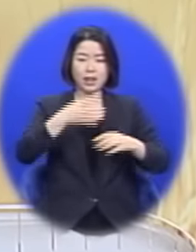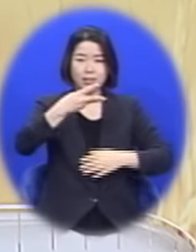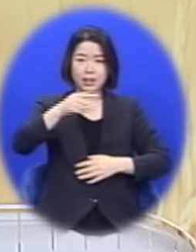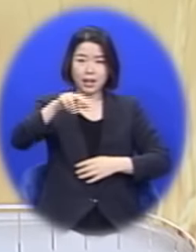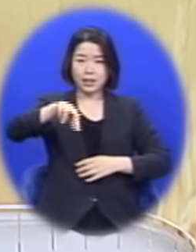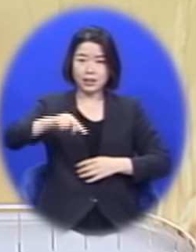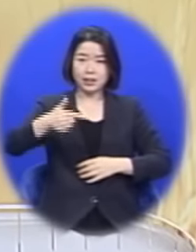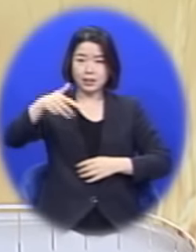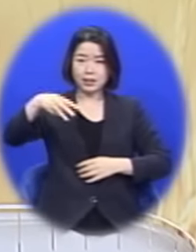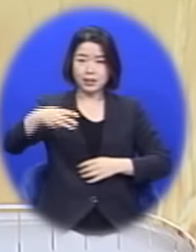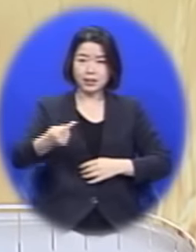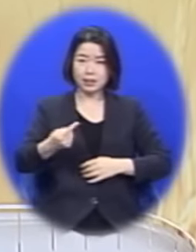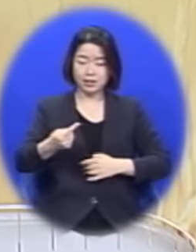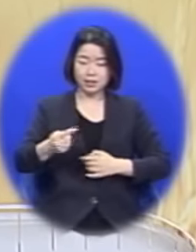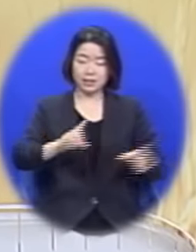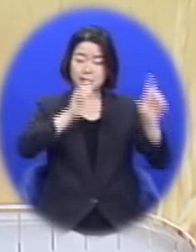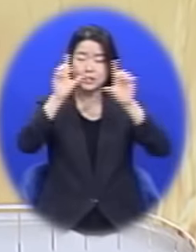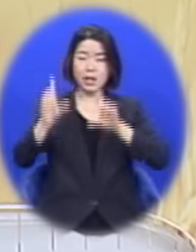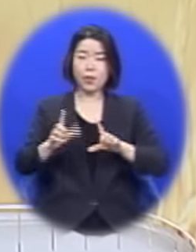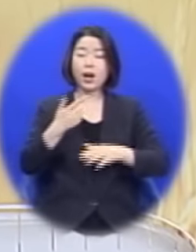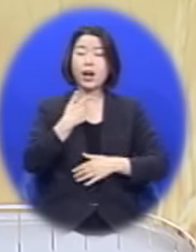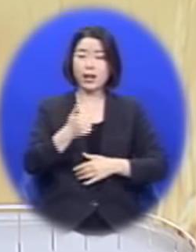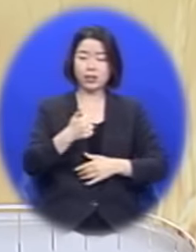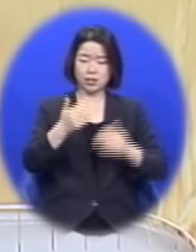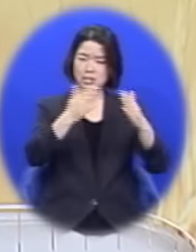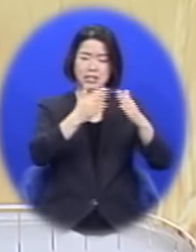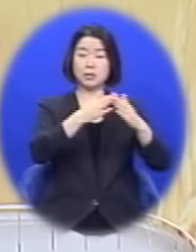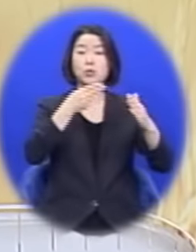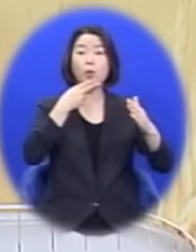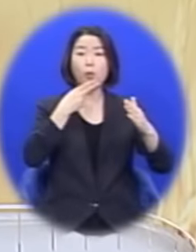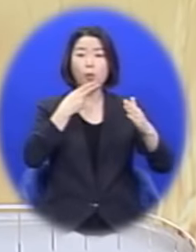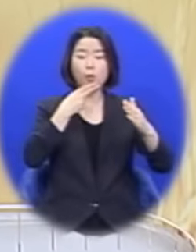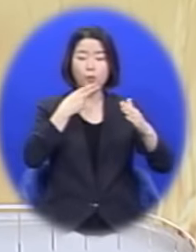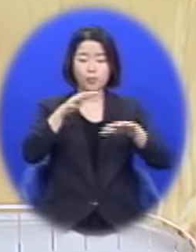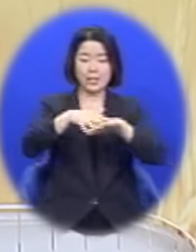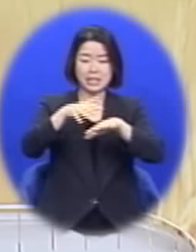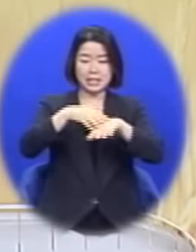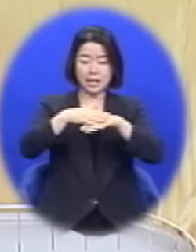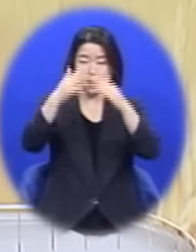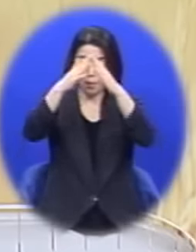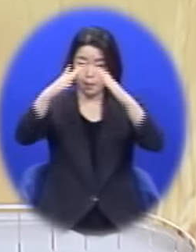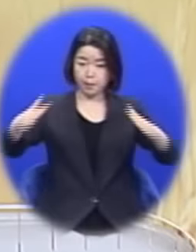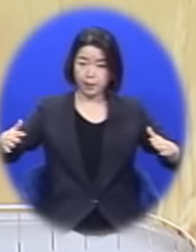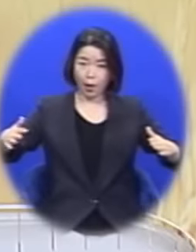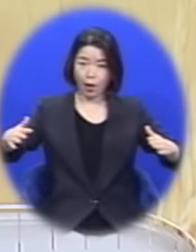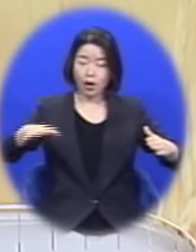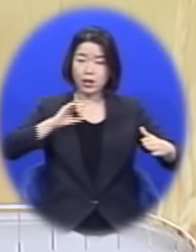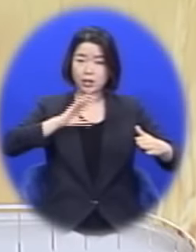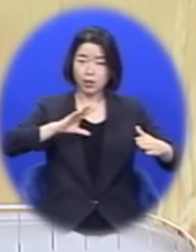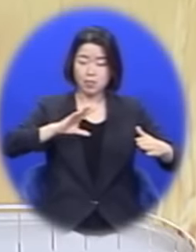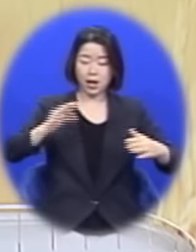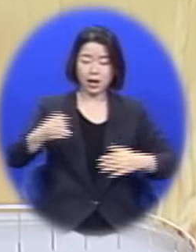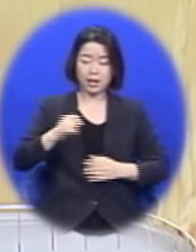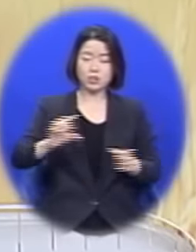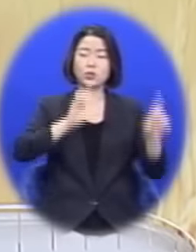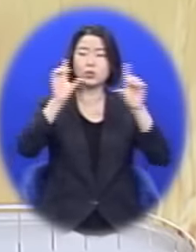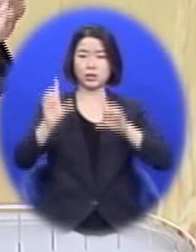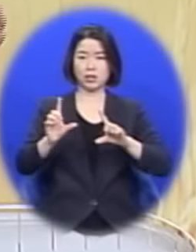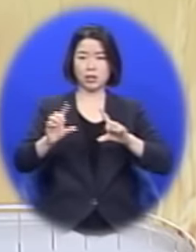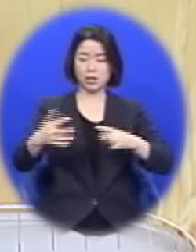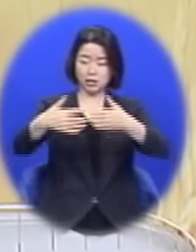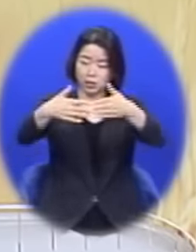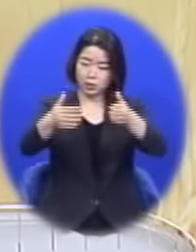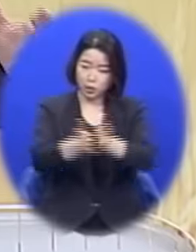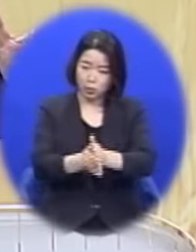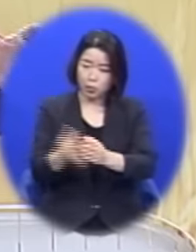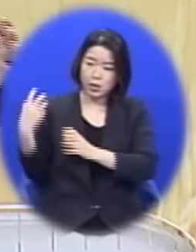됩니다. 그들은 집이 없었어요. 텐트 생활했습니다. 그리고 또 철거하고 또